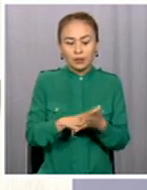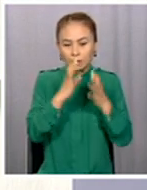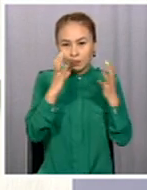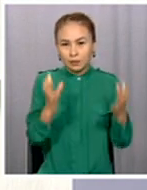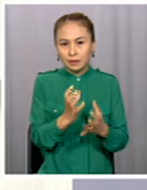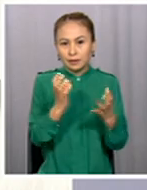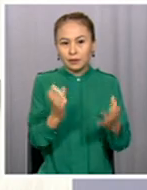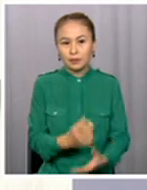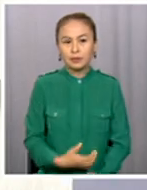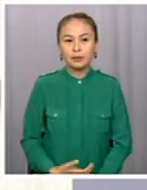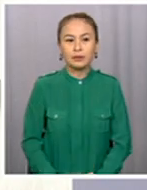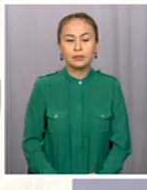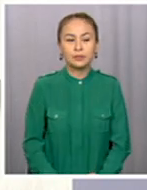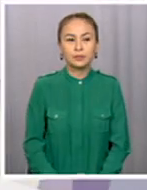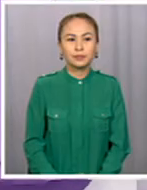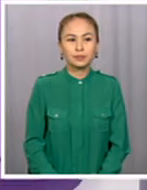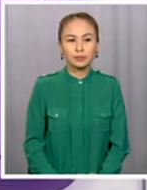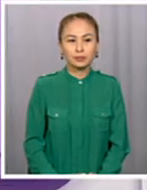батырмасын басамыз.